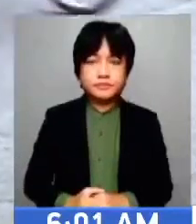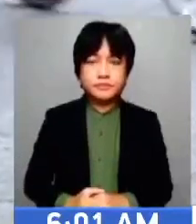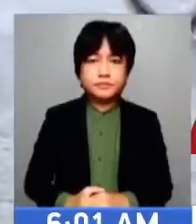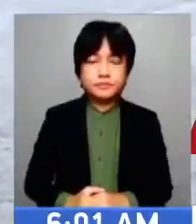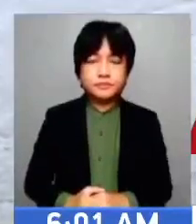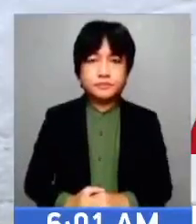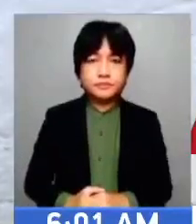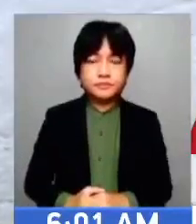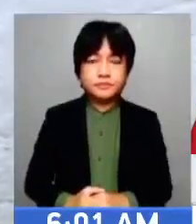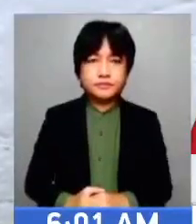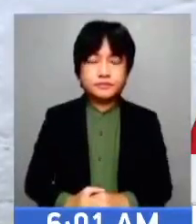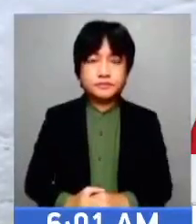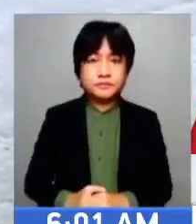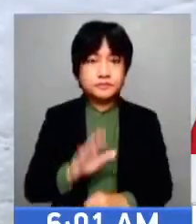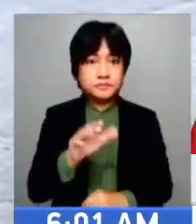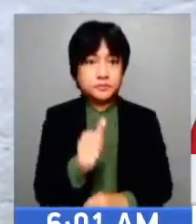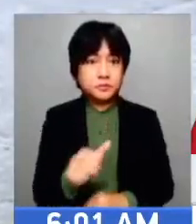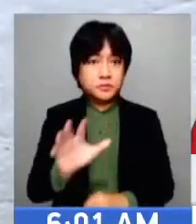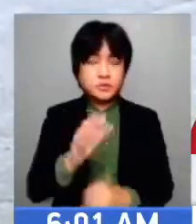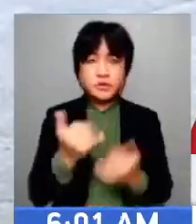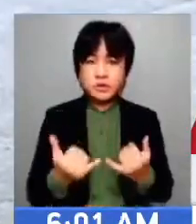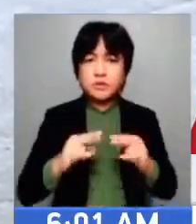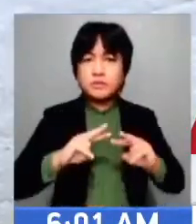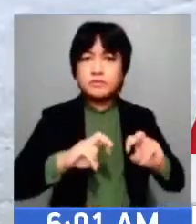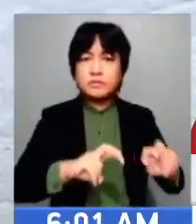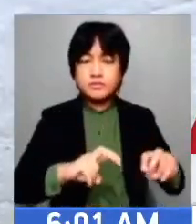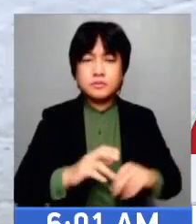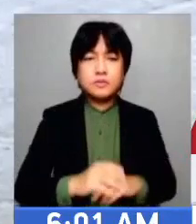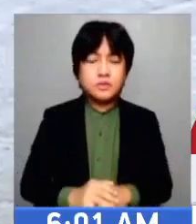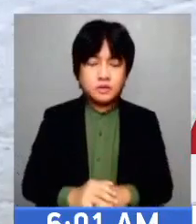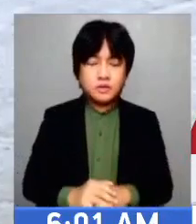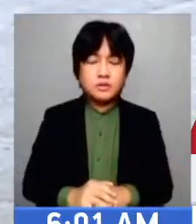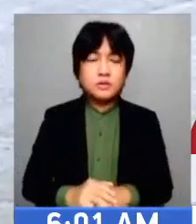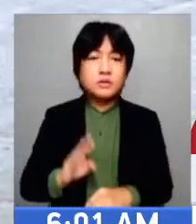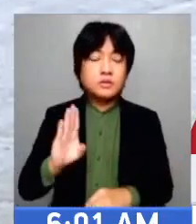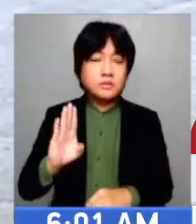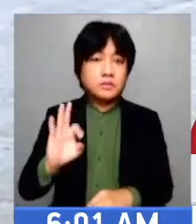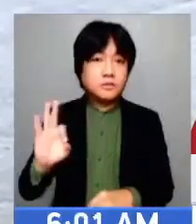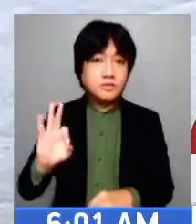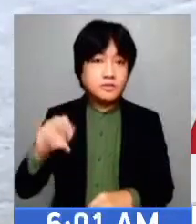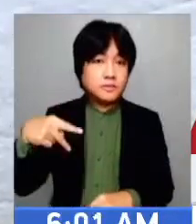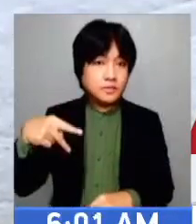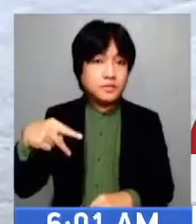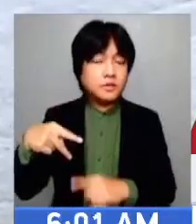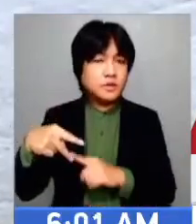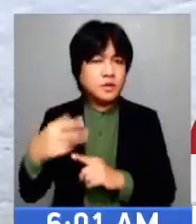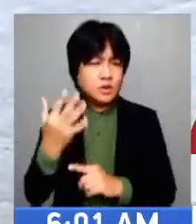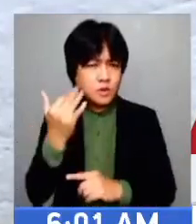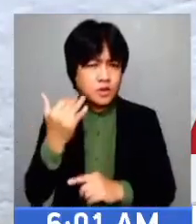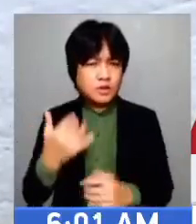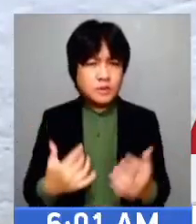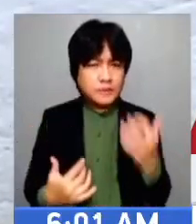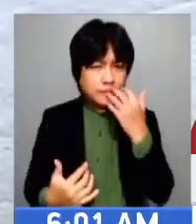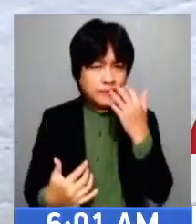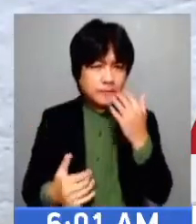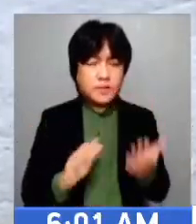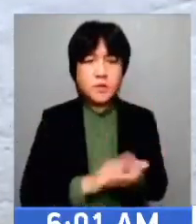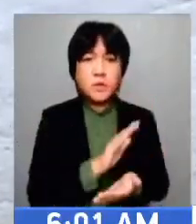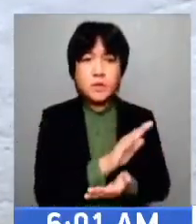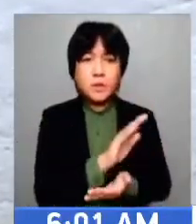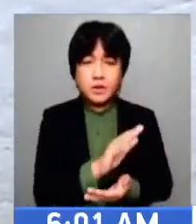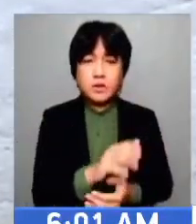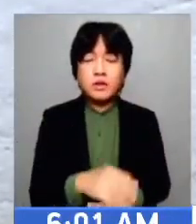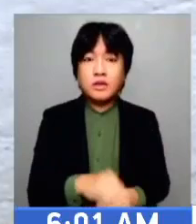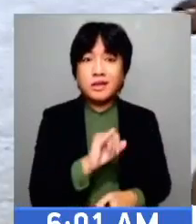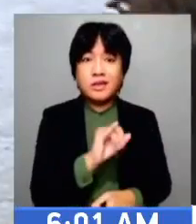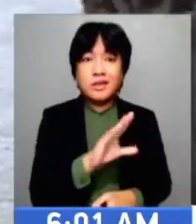Susan, good morning. Iimbestigahan pa ng Bureau of Fire Protection yung naging sanhi ng ammonia leak sa isang planta ng yelo. Dito po yan sa Navotas. Agad naman